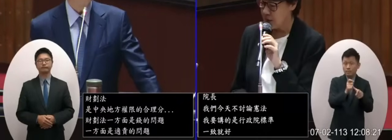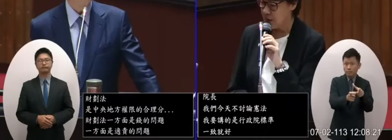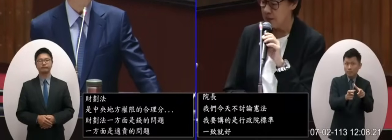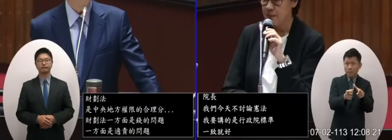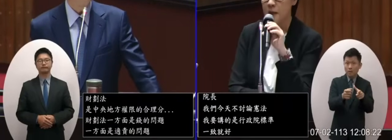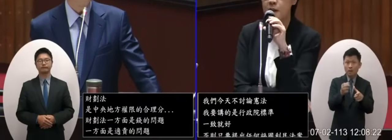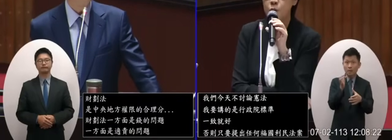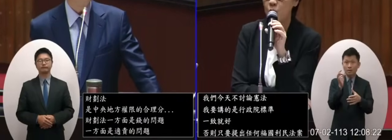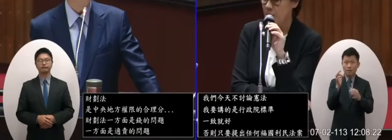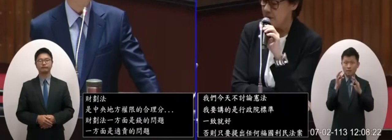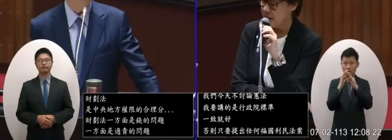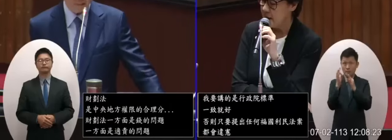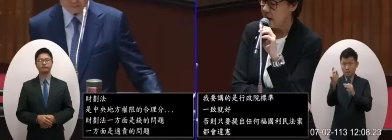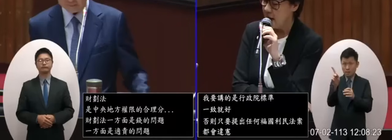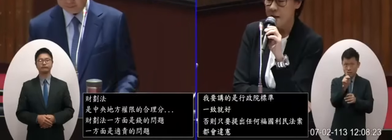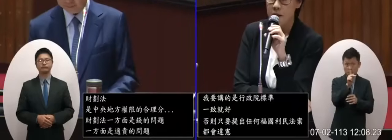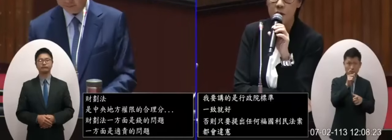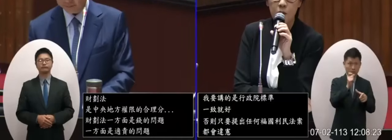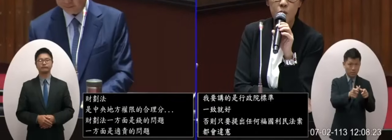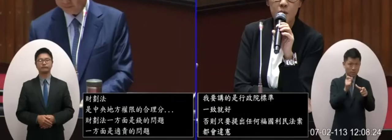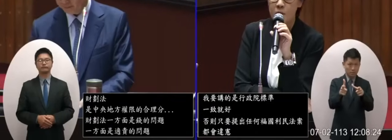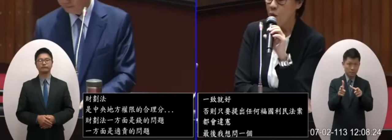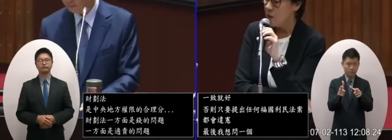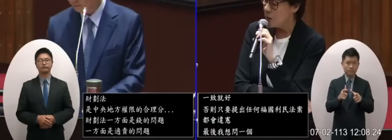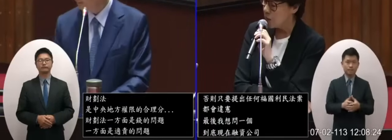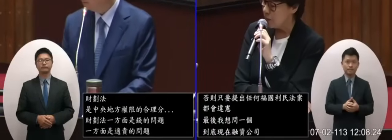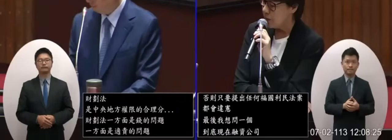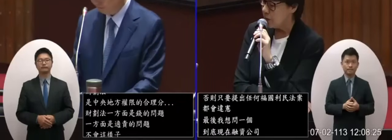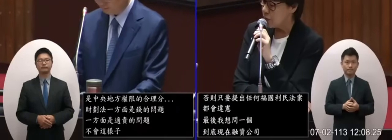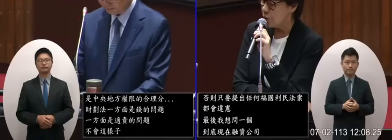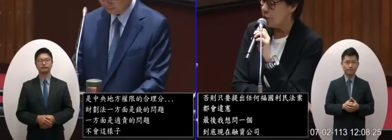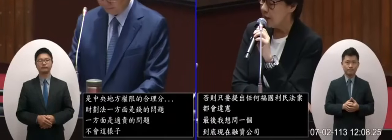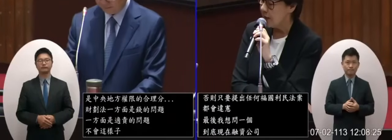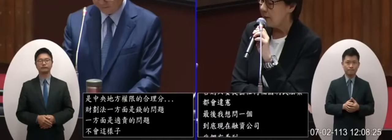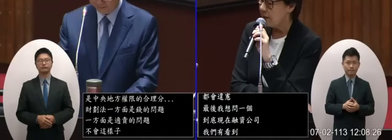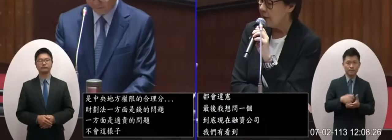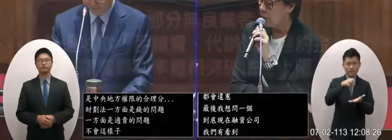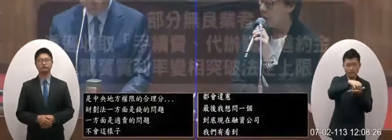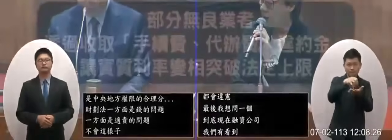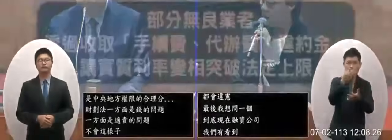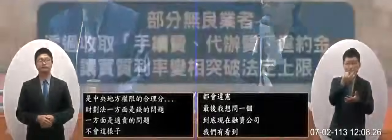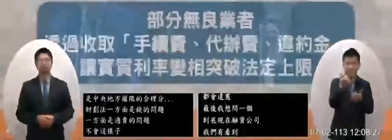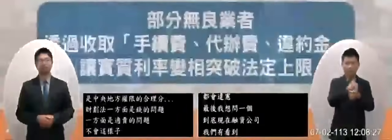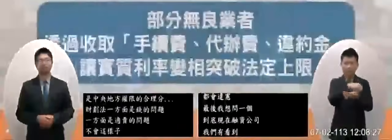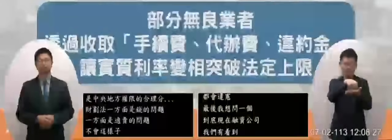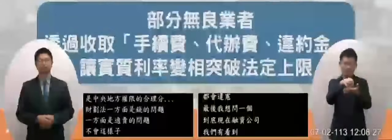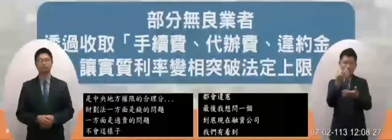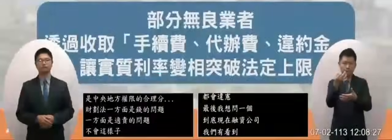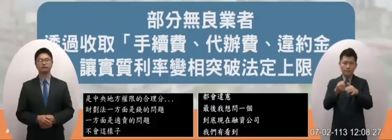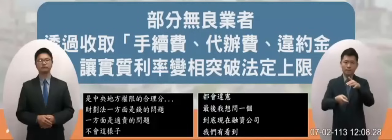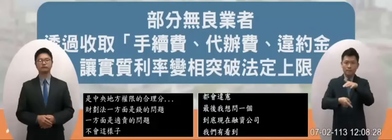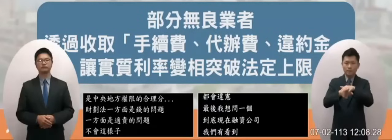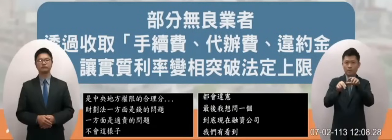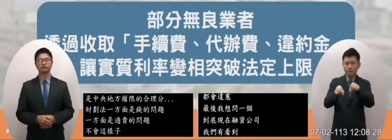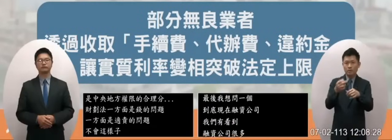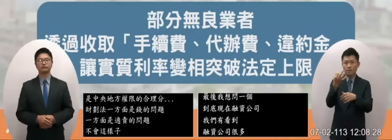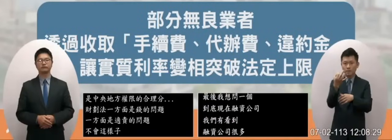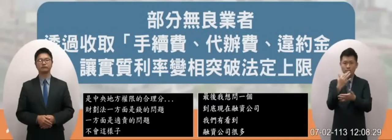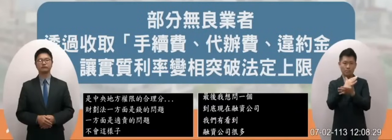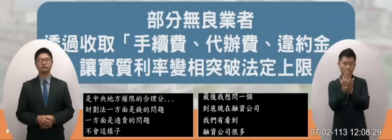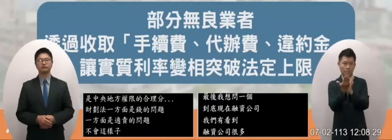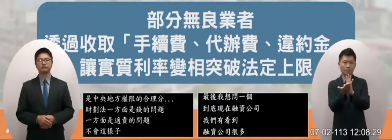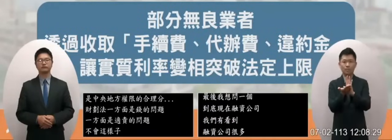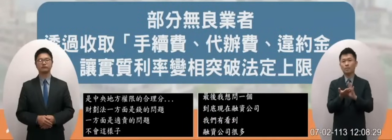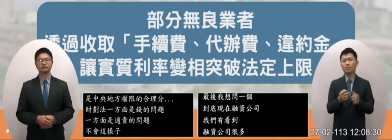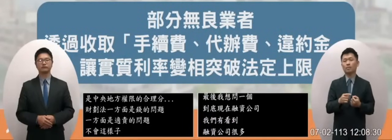吼，融资公司很多现在用各种手续费、代办费、违约金，然后实质利率超过法定利